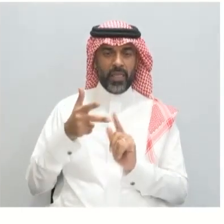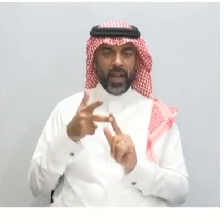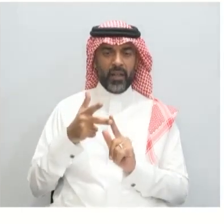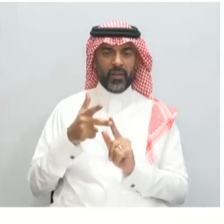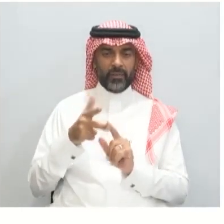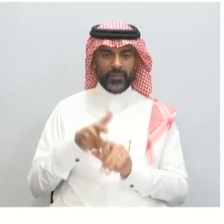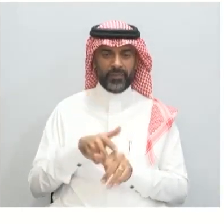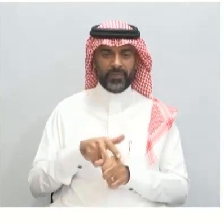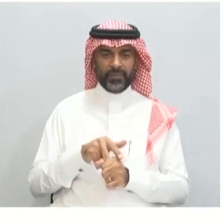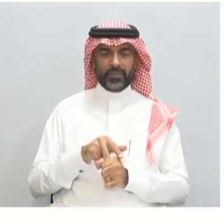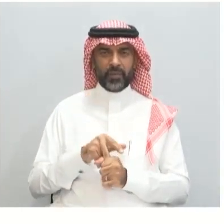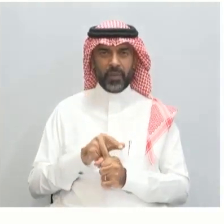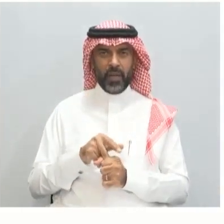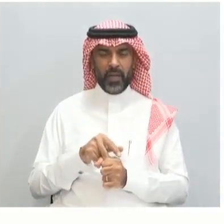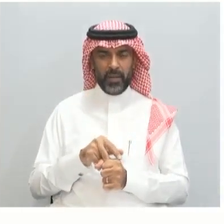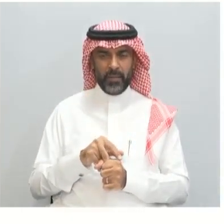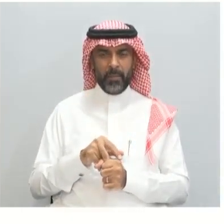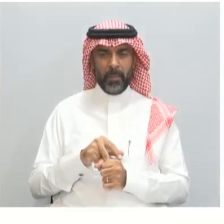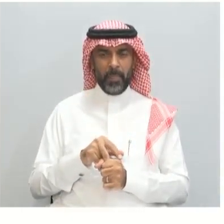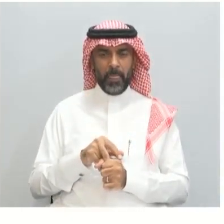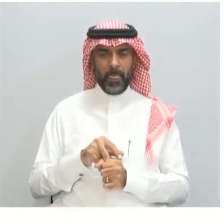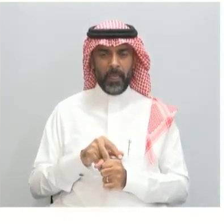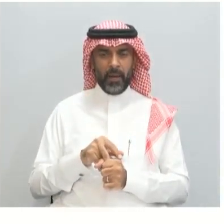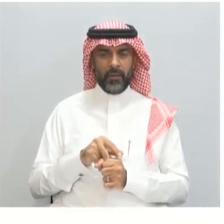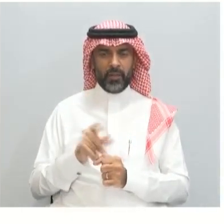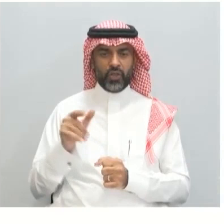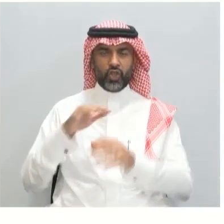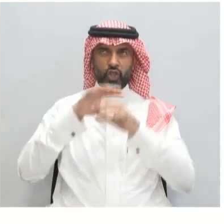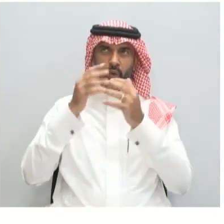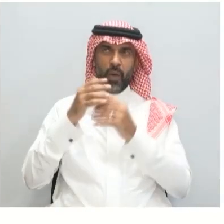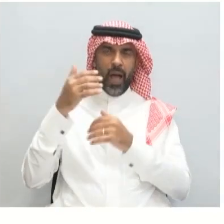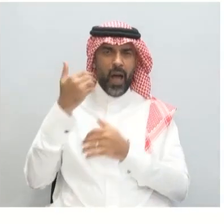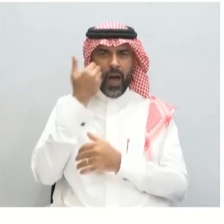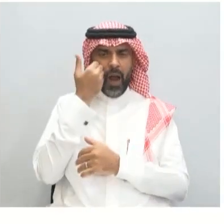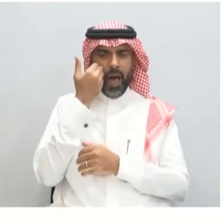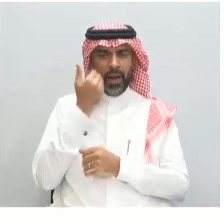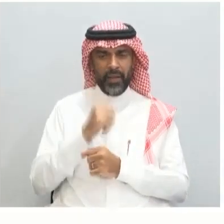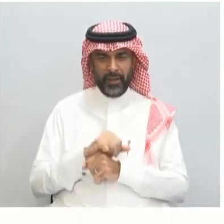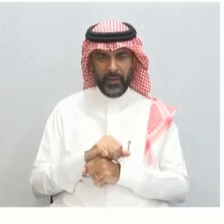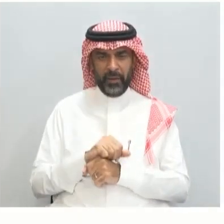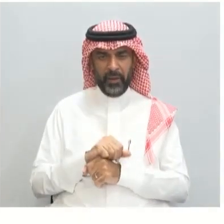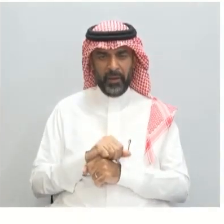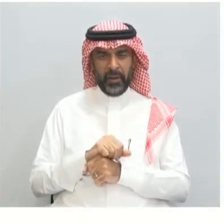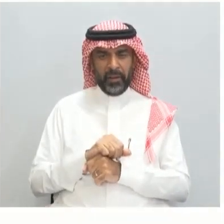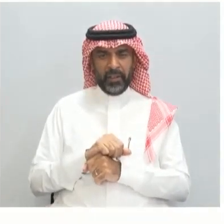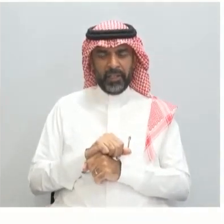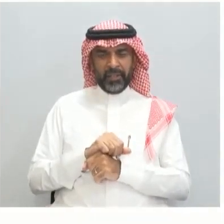الغلاف الجوي المتوسط الميزوسفير وطبقه الغلاف الجوي الحراري الثيرموسفير